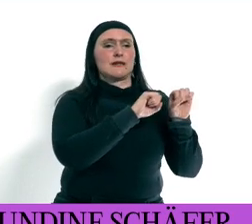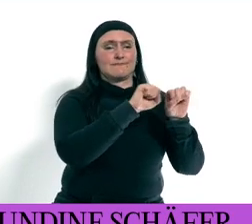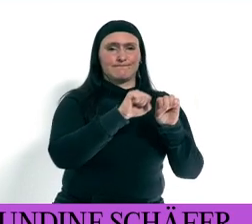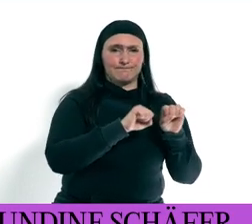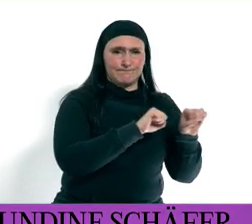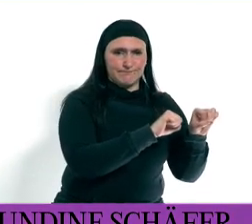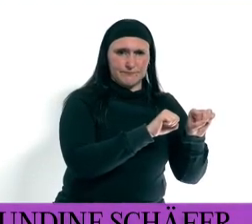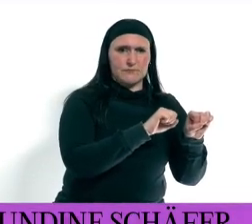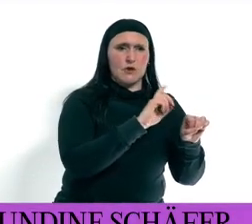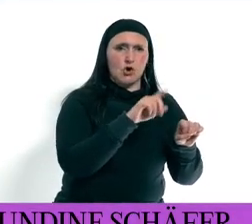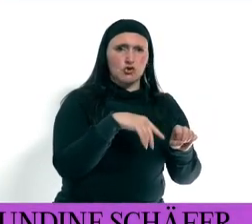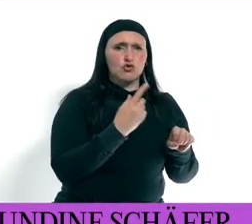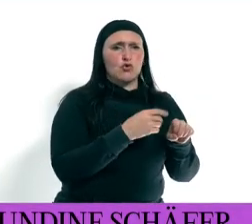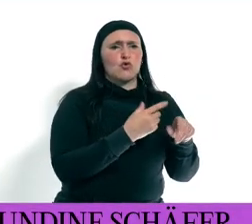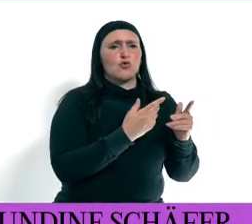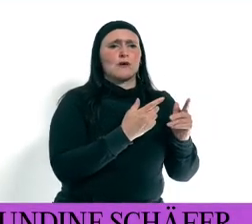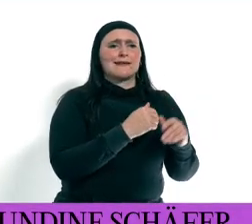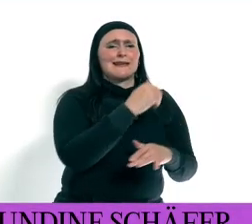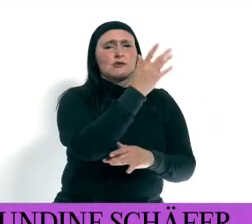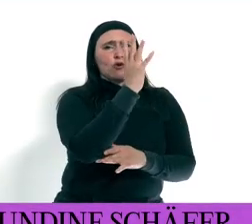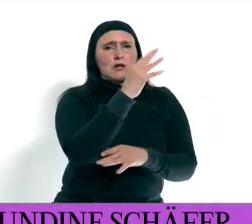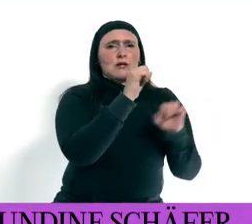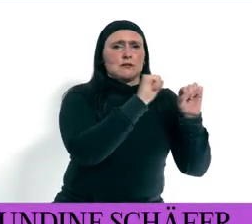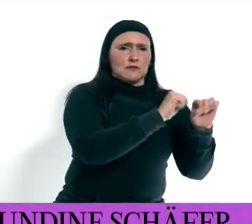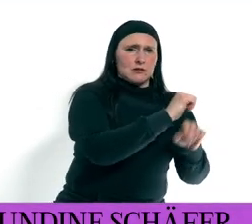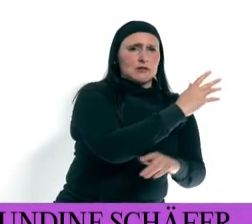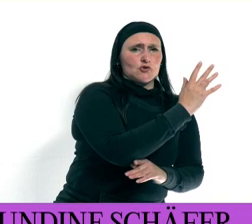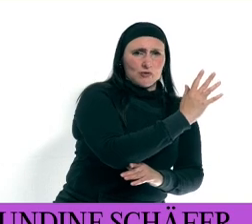von Sägen gefällt werden, die dann tot dort liegen.